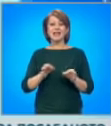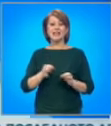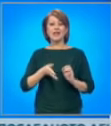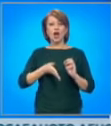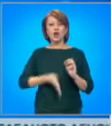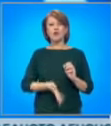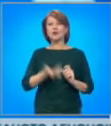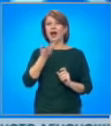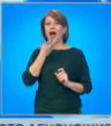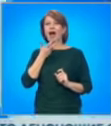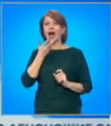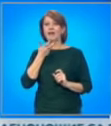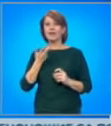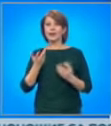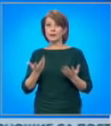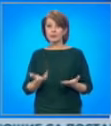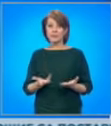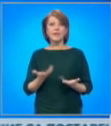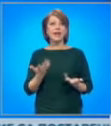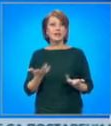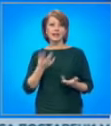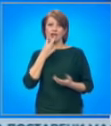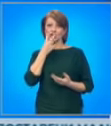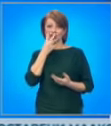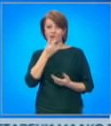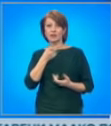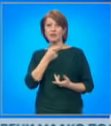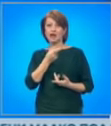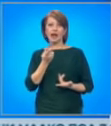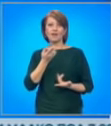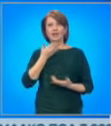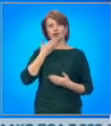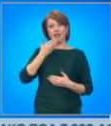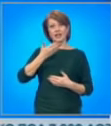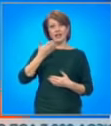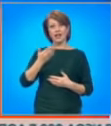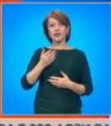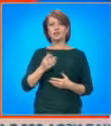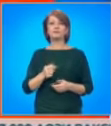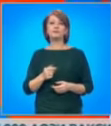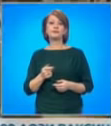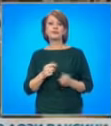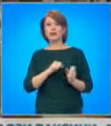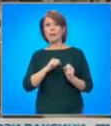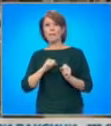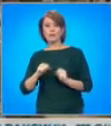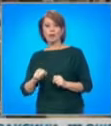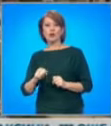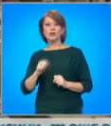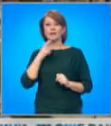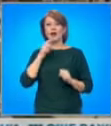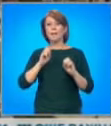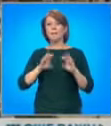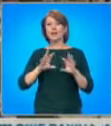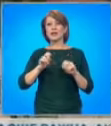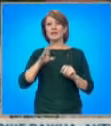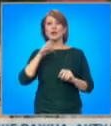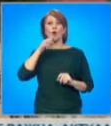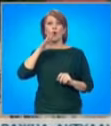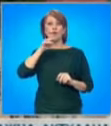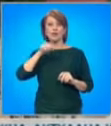от опита на страната в борбата и с Омикрон? Вижте част от разказа на доктор Куци. В предаването говори сега. Почти